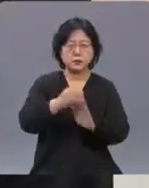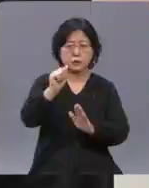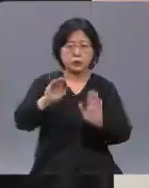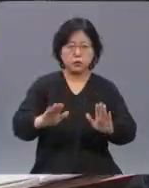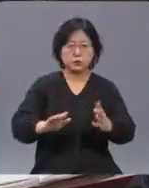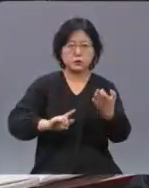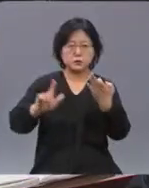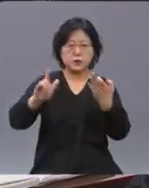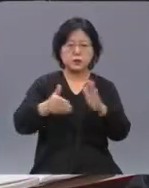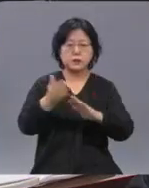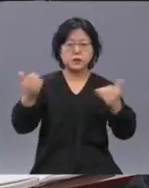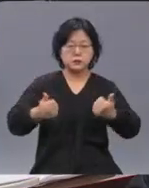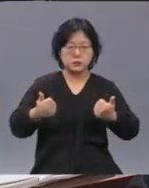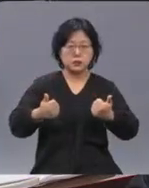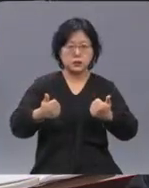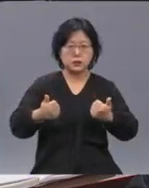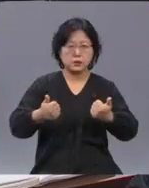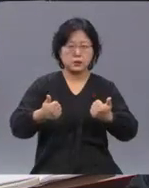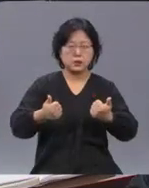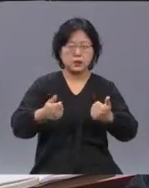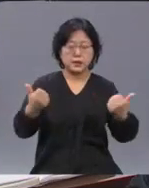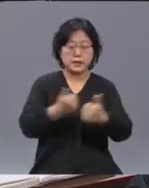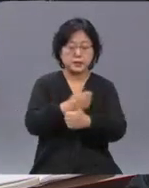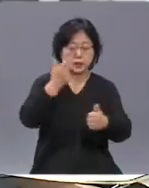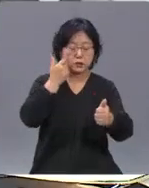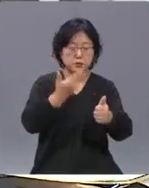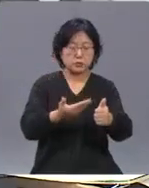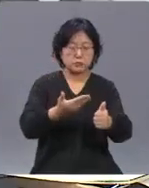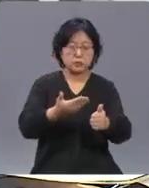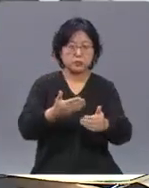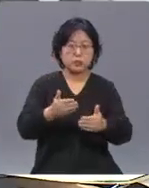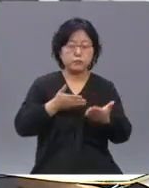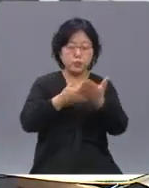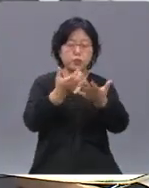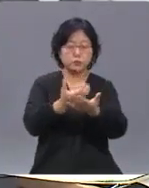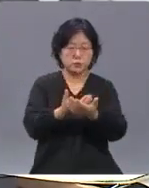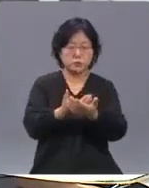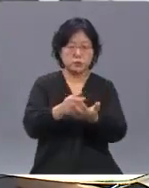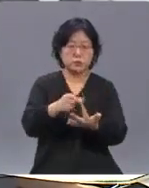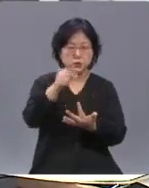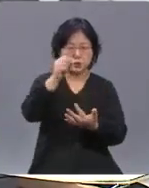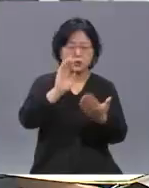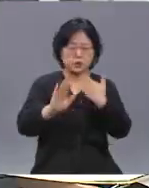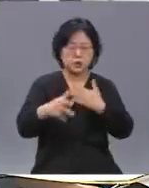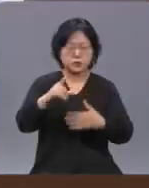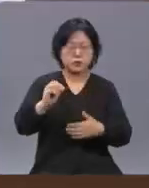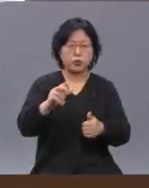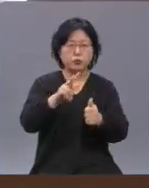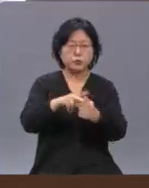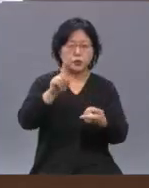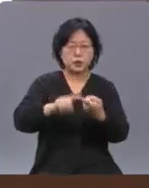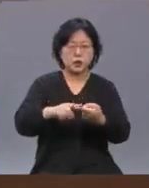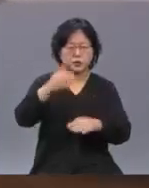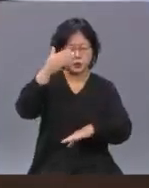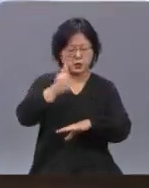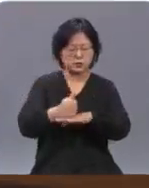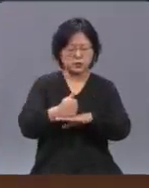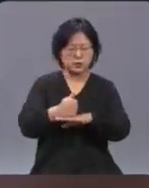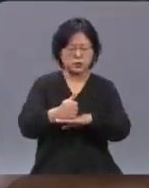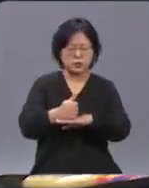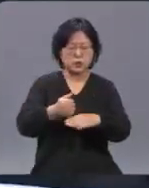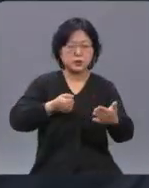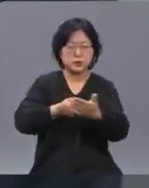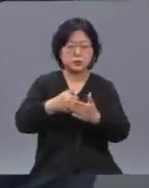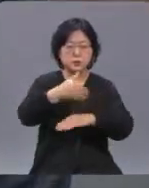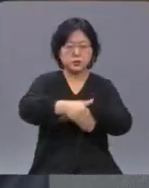오는 14일 cu회 본회의에서 인사청문 경과 보고서가 채택된 이후 조 후보자에 대한 최종 임명여부를